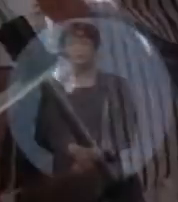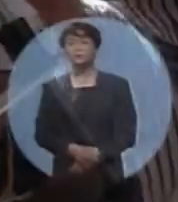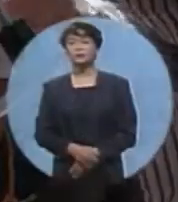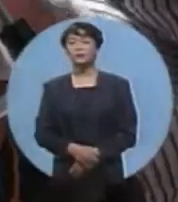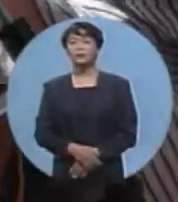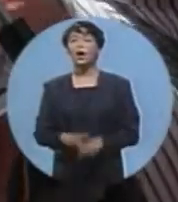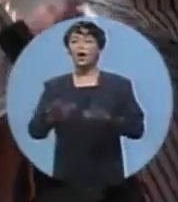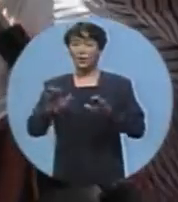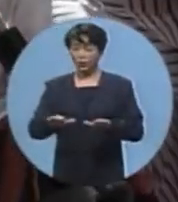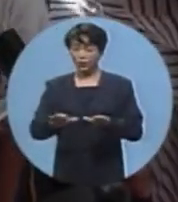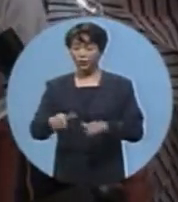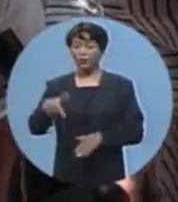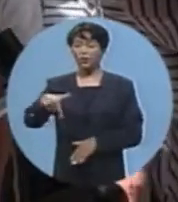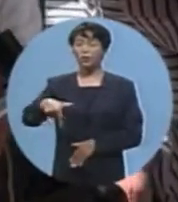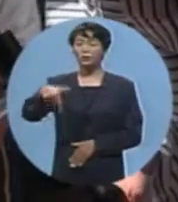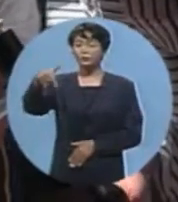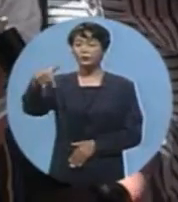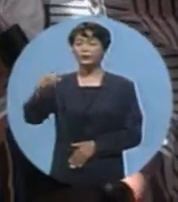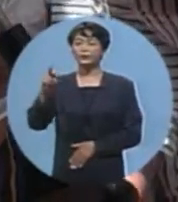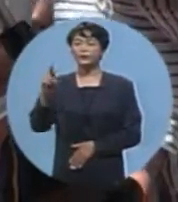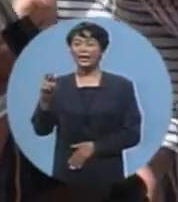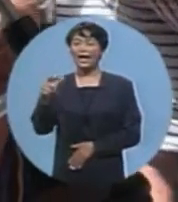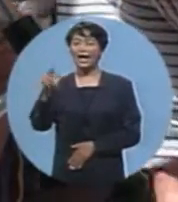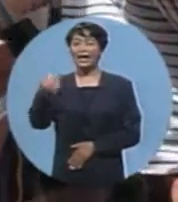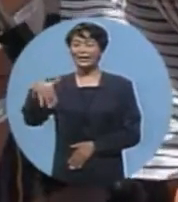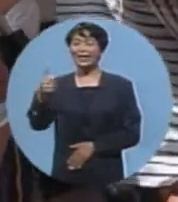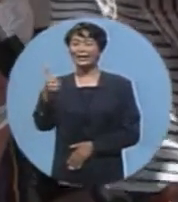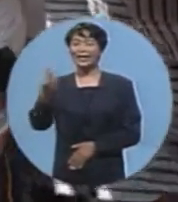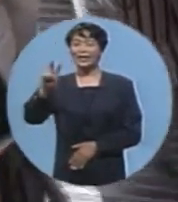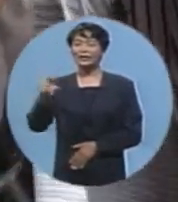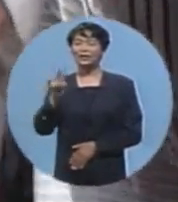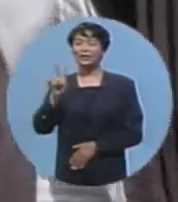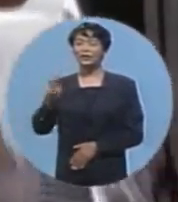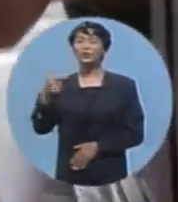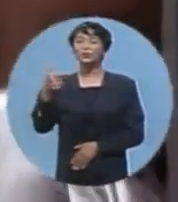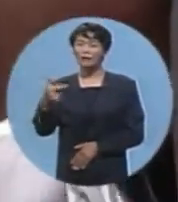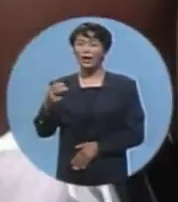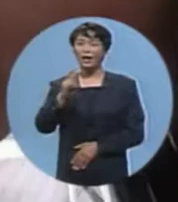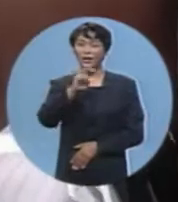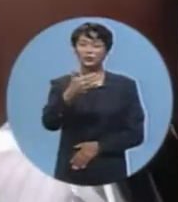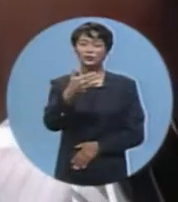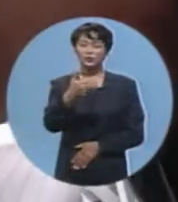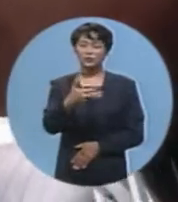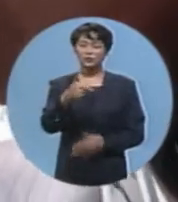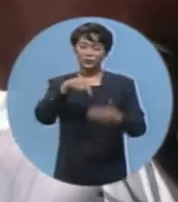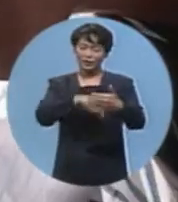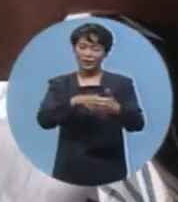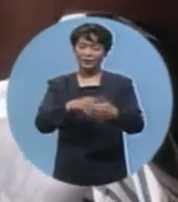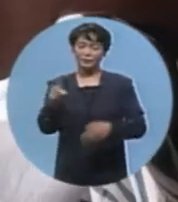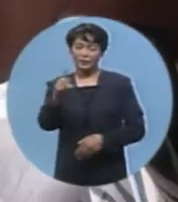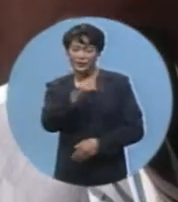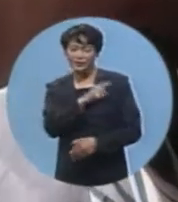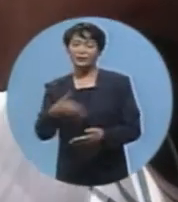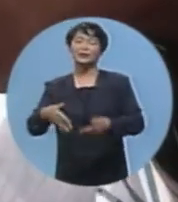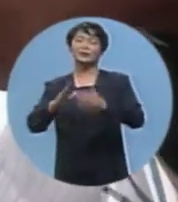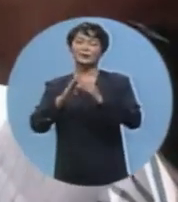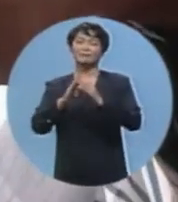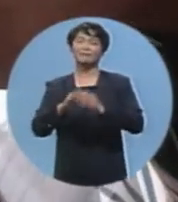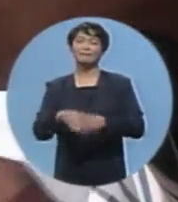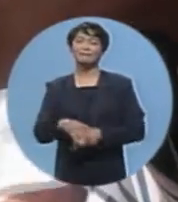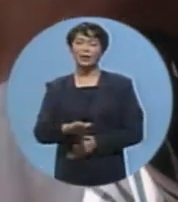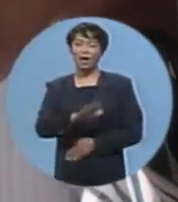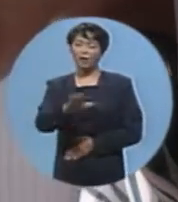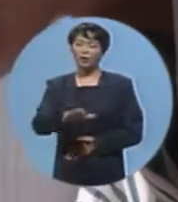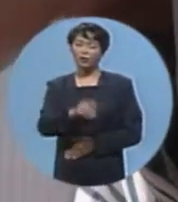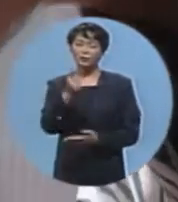ここのプラネタリウムは23区では一番初めにできたんですよ。パイオニアですね。子供